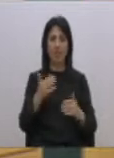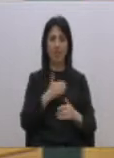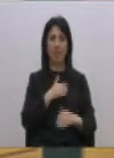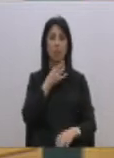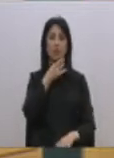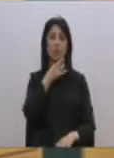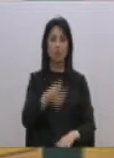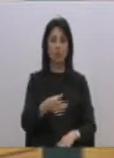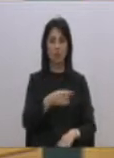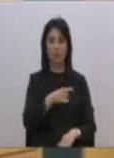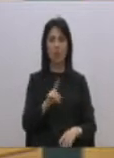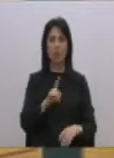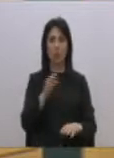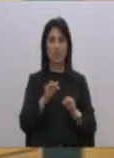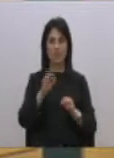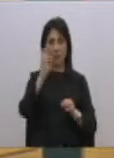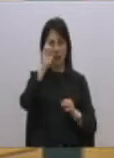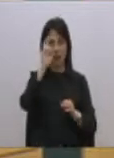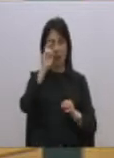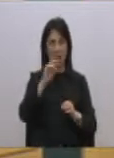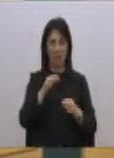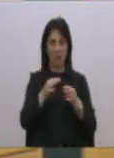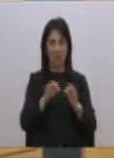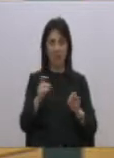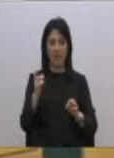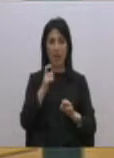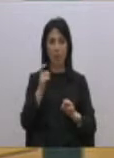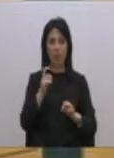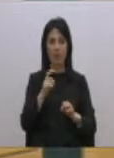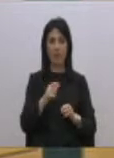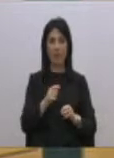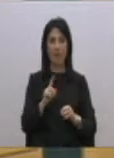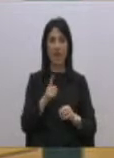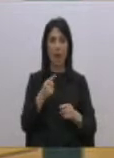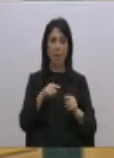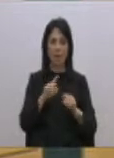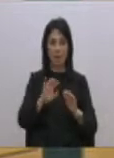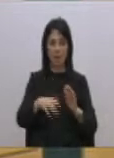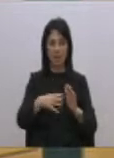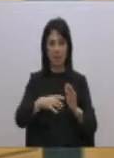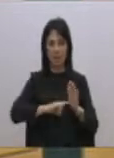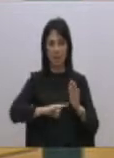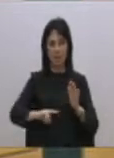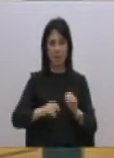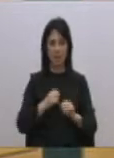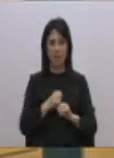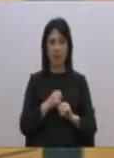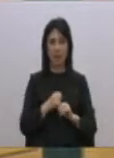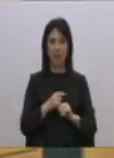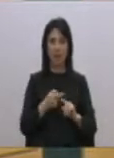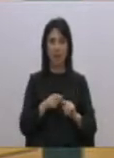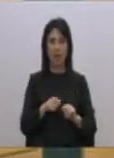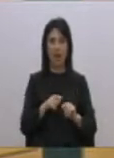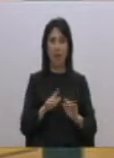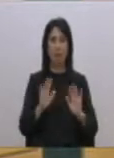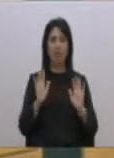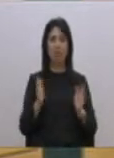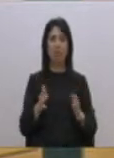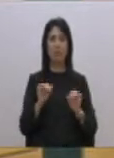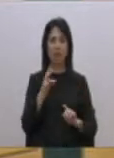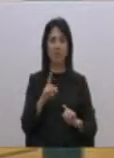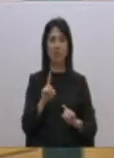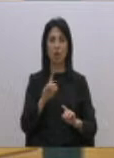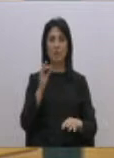და მონდომება, რომ სასამართლო ხელისუფლების დამოუკიდებლობას რამენაირად ძირი გამოუთხაროს. ამ შემთხვევაში